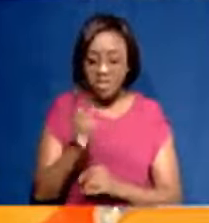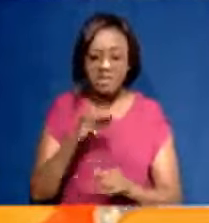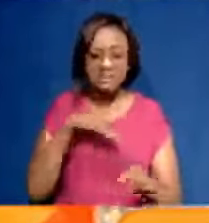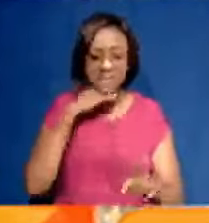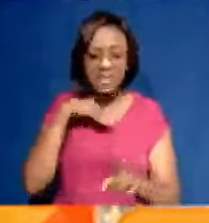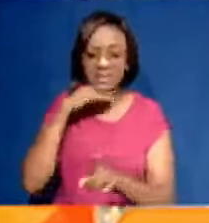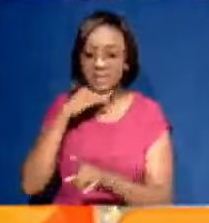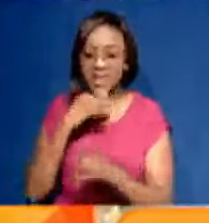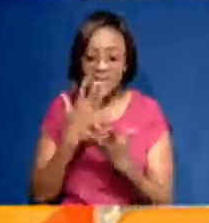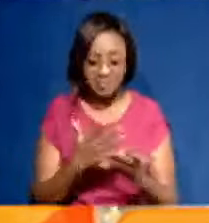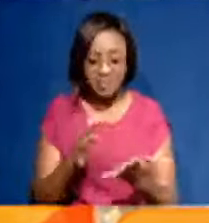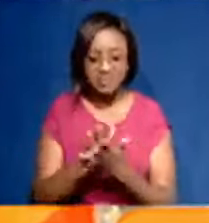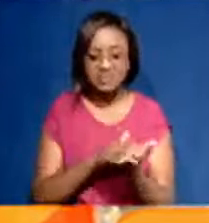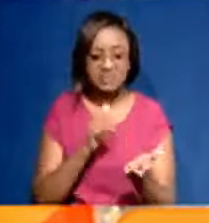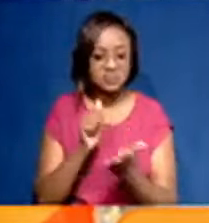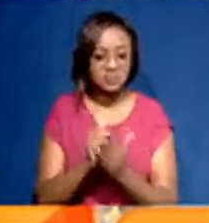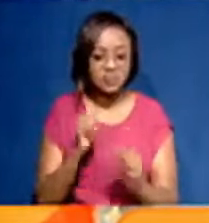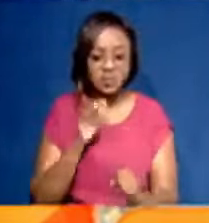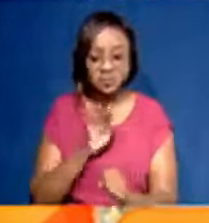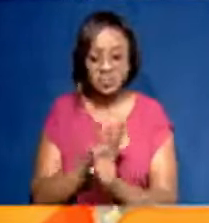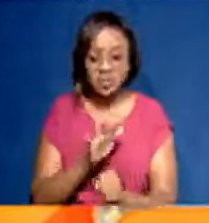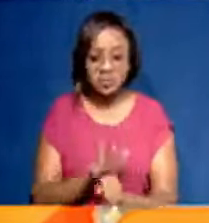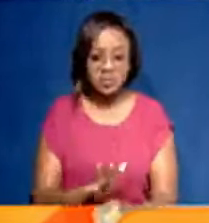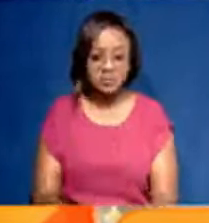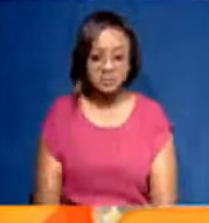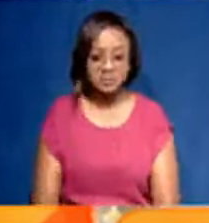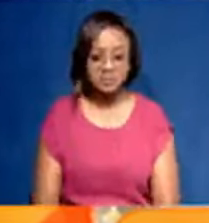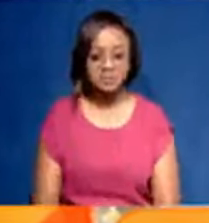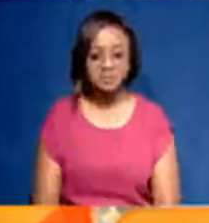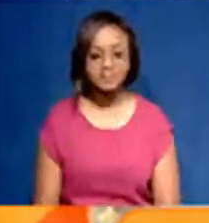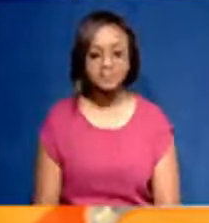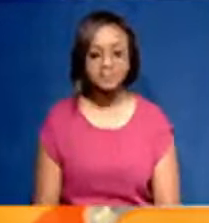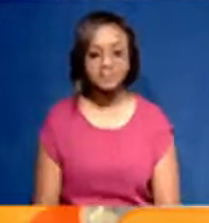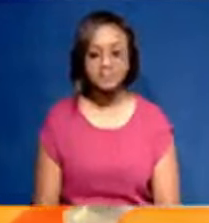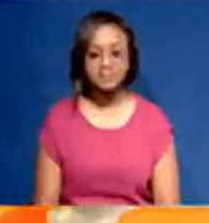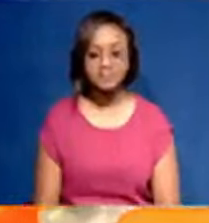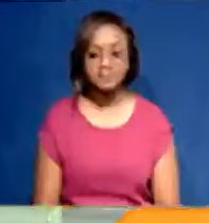uharibifu wa mali. Laura Otieno, Runinga ya Citizen.